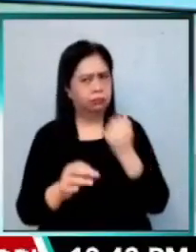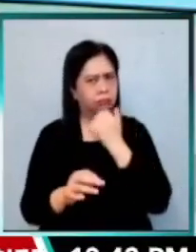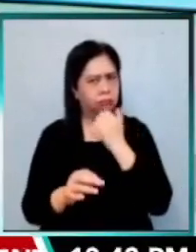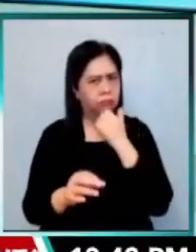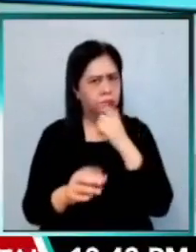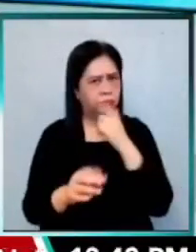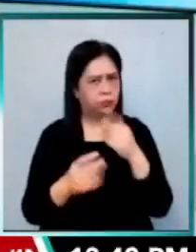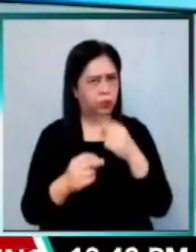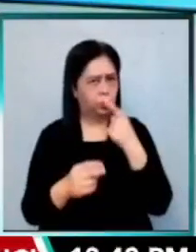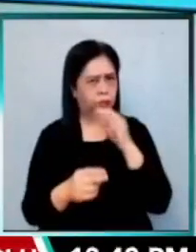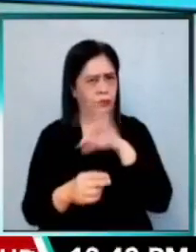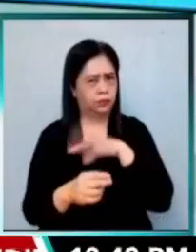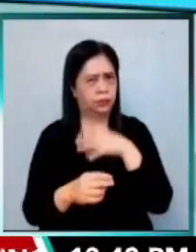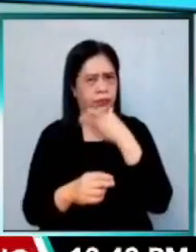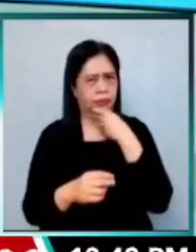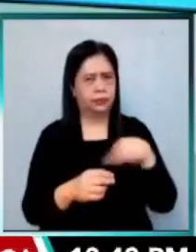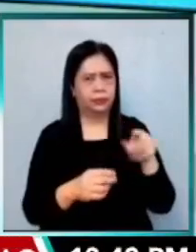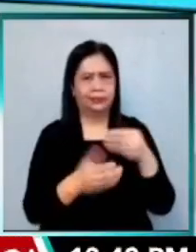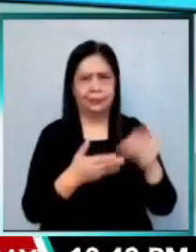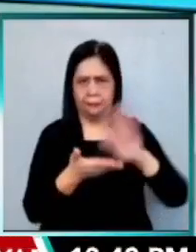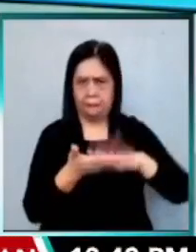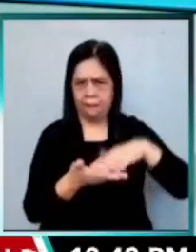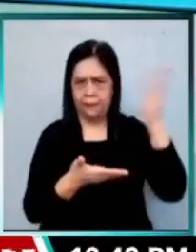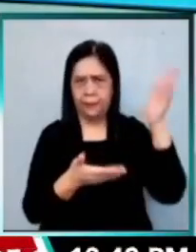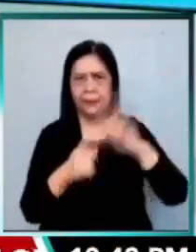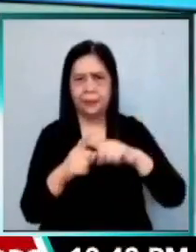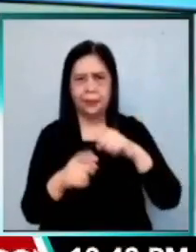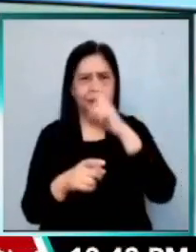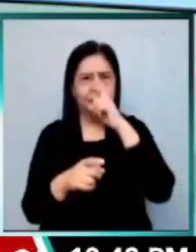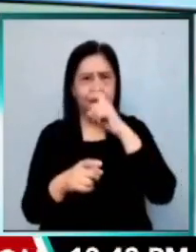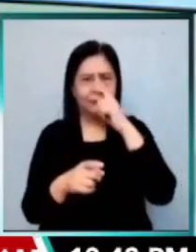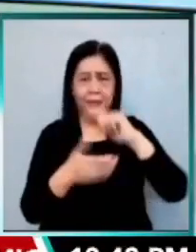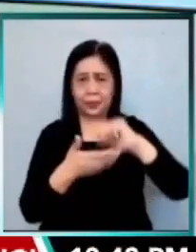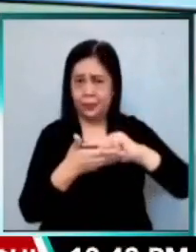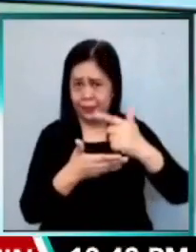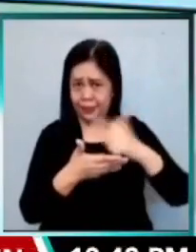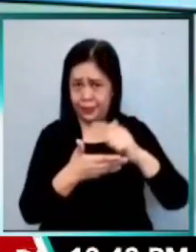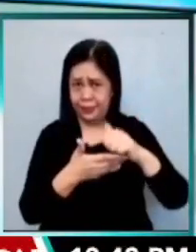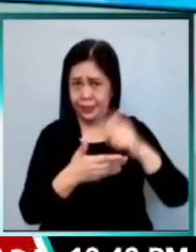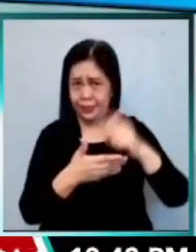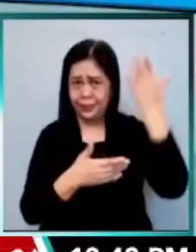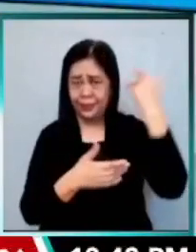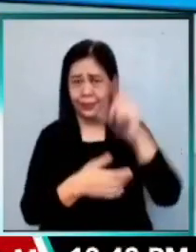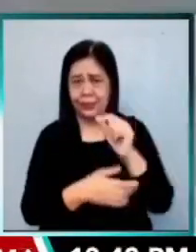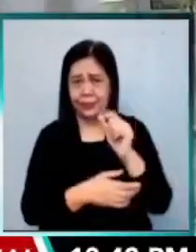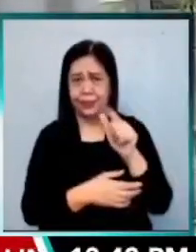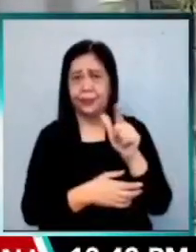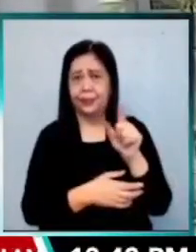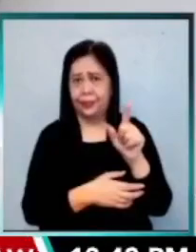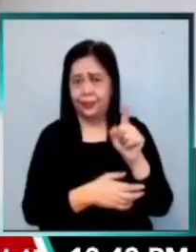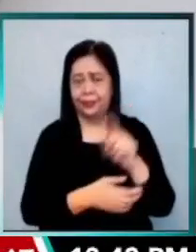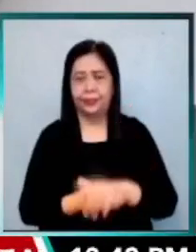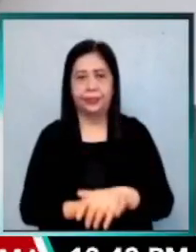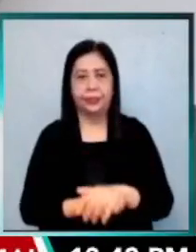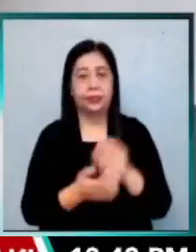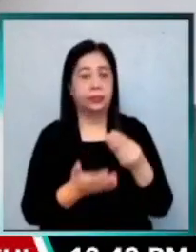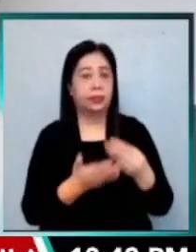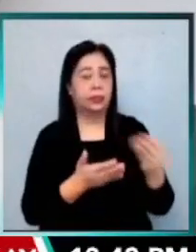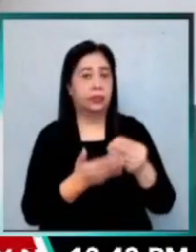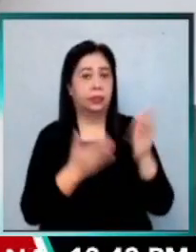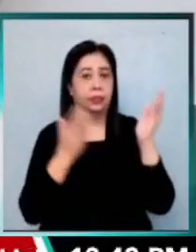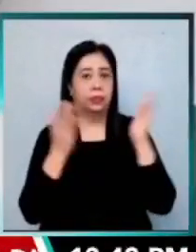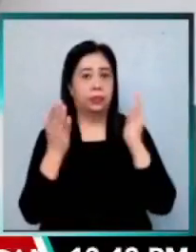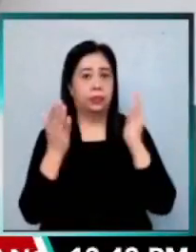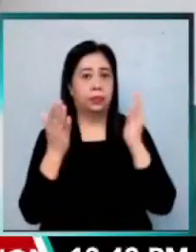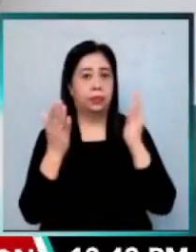sa pagbili ng mga mahal pero outdated umanong mga laptop noong 2021. Ang Procurement Service ng Department of Budget